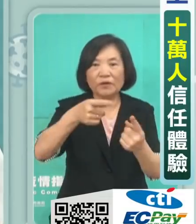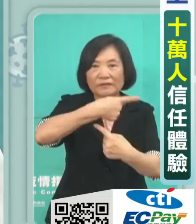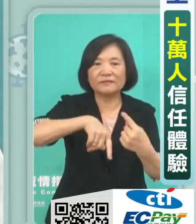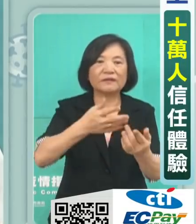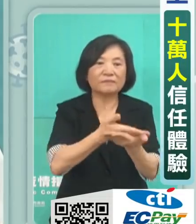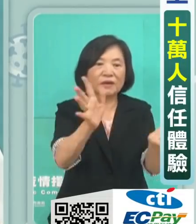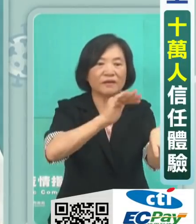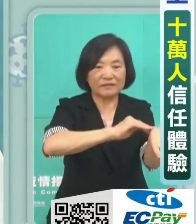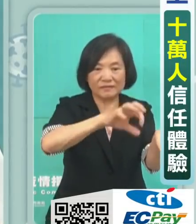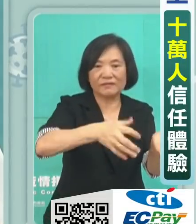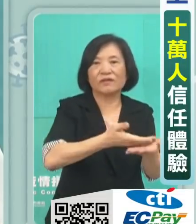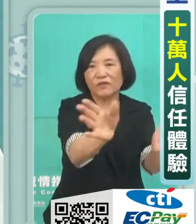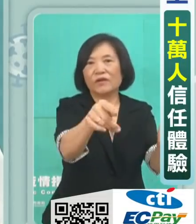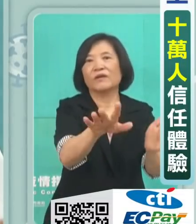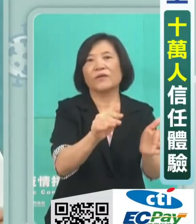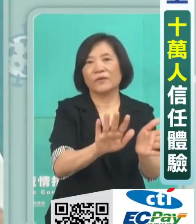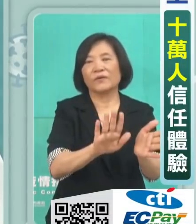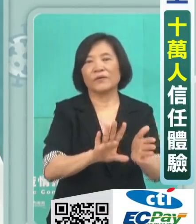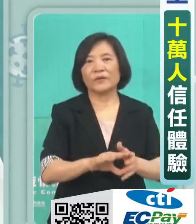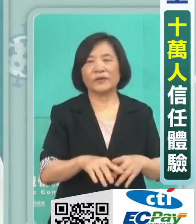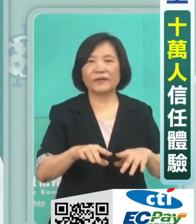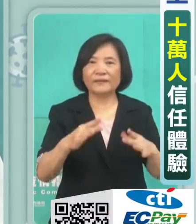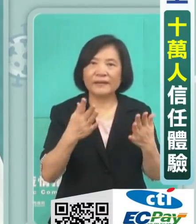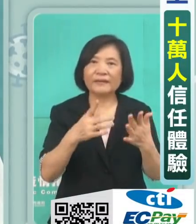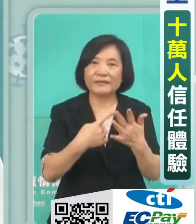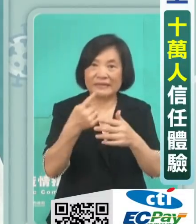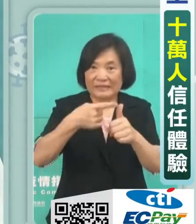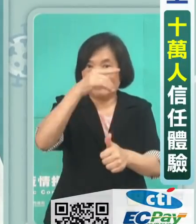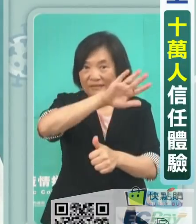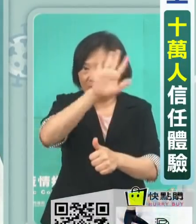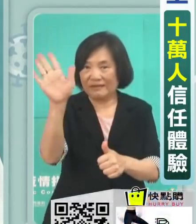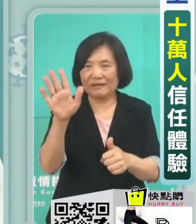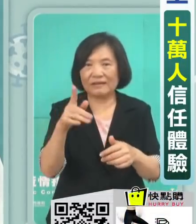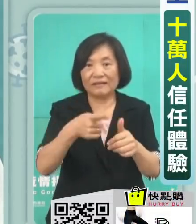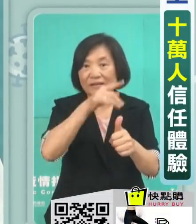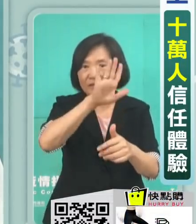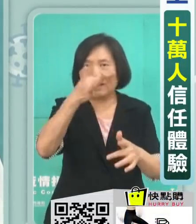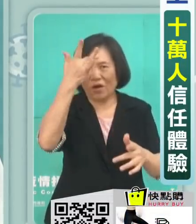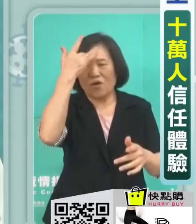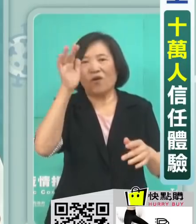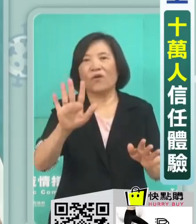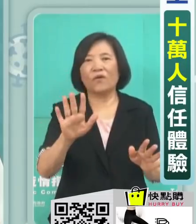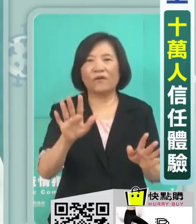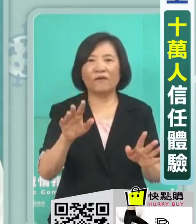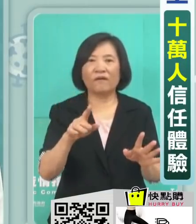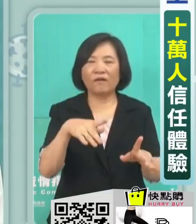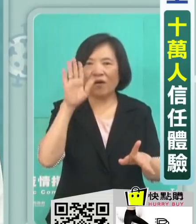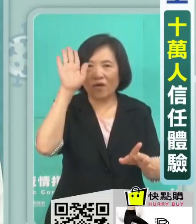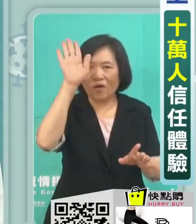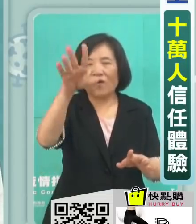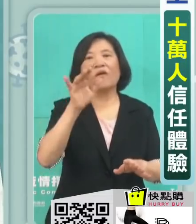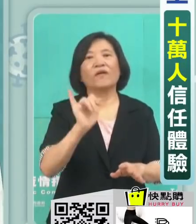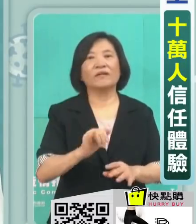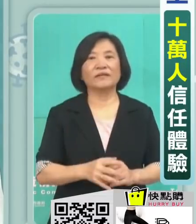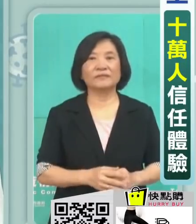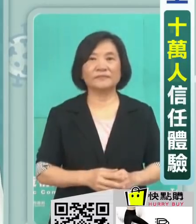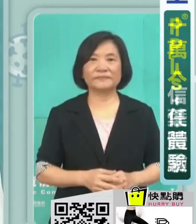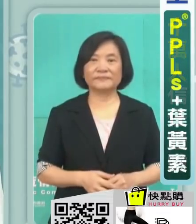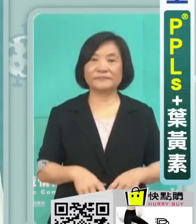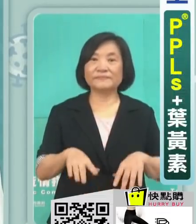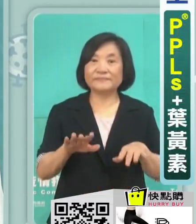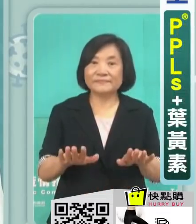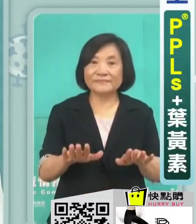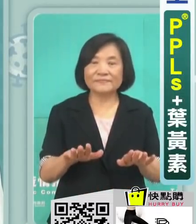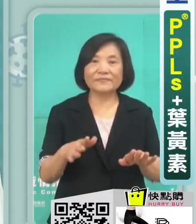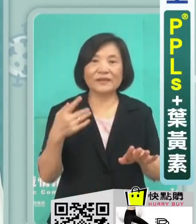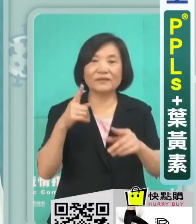各医疗院所去，所以大概只有第一天哈，一开始的时候会有这种情况，那现在我们已经啊